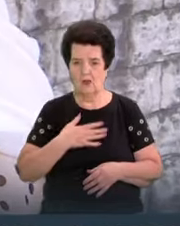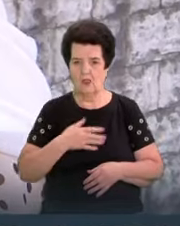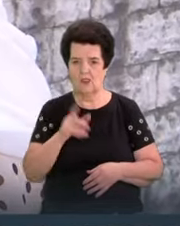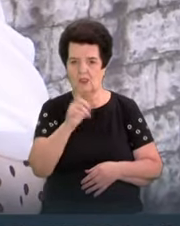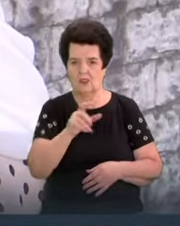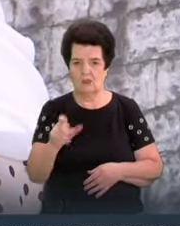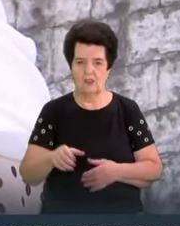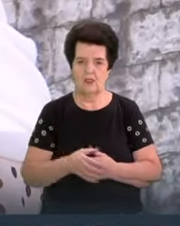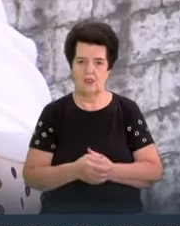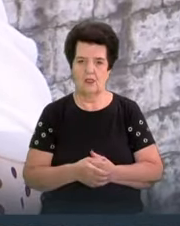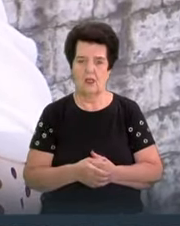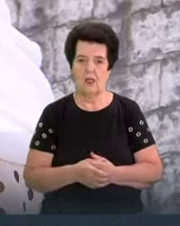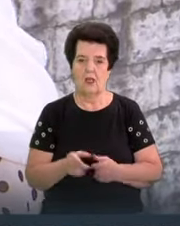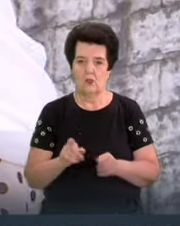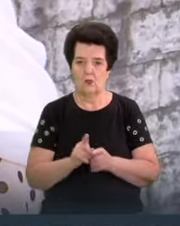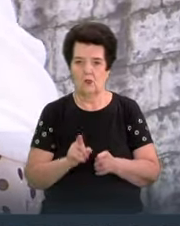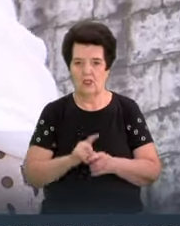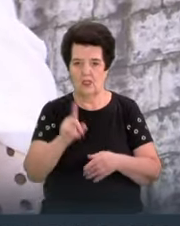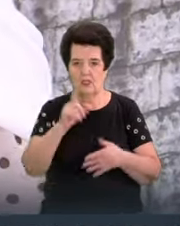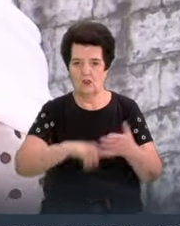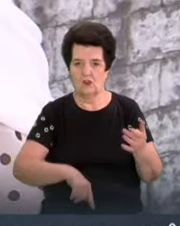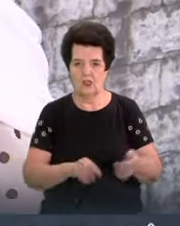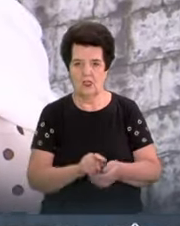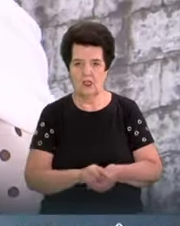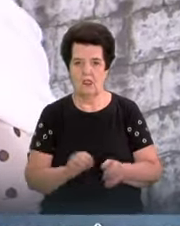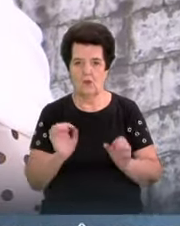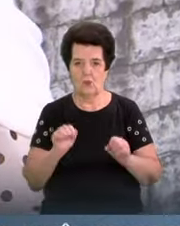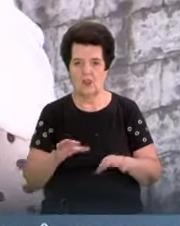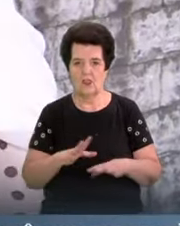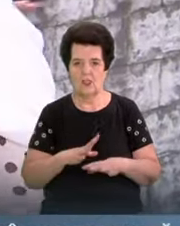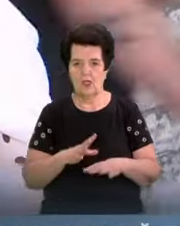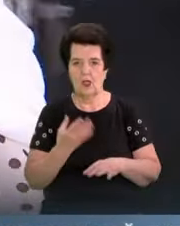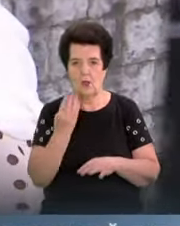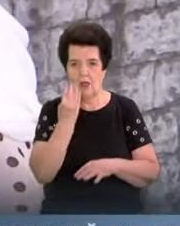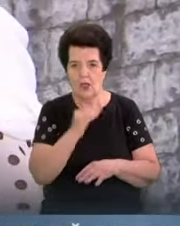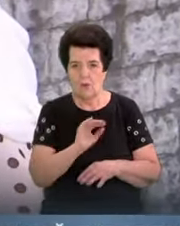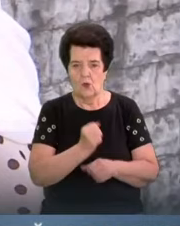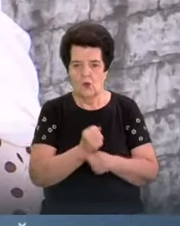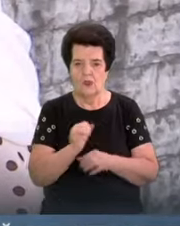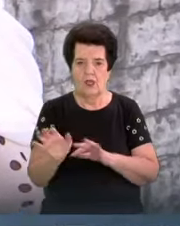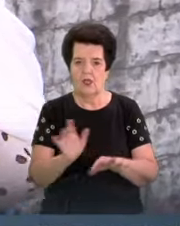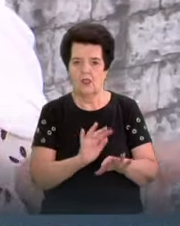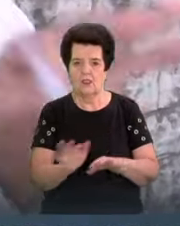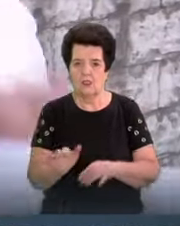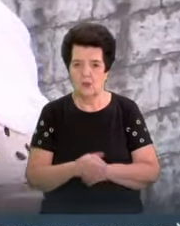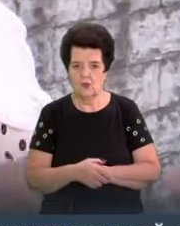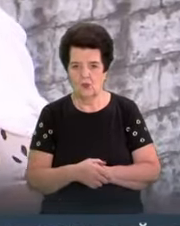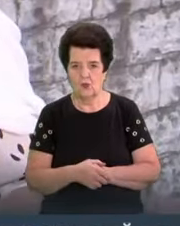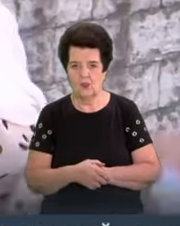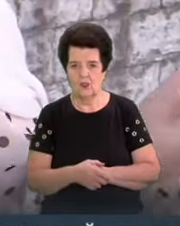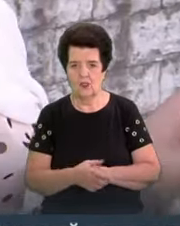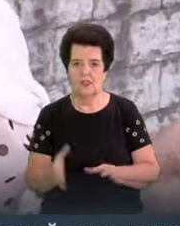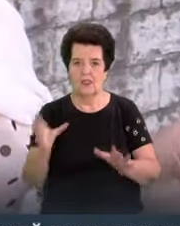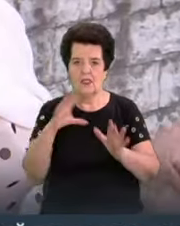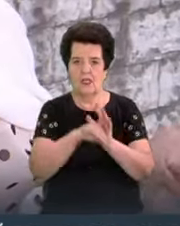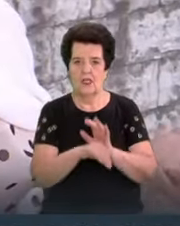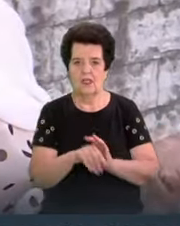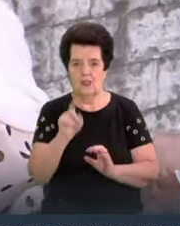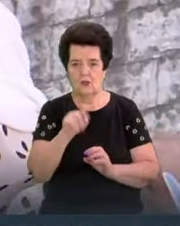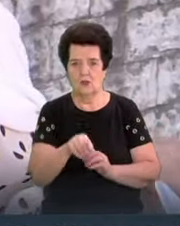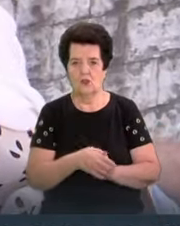dar totodată aș crede că poate că s-ar fi putut mai multe acțiuni de, ca să ne integrăm pe atunci